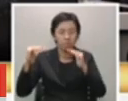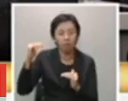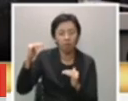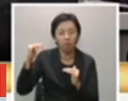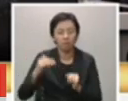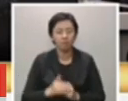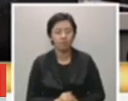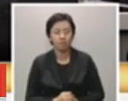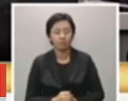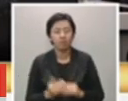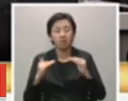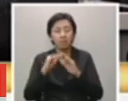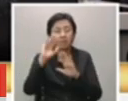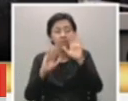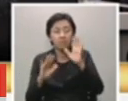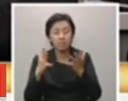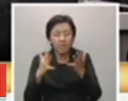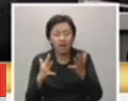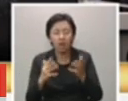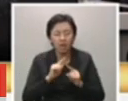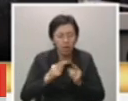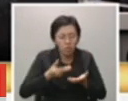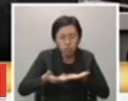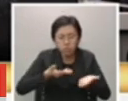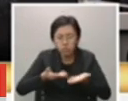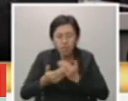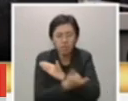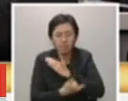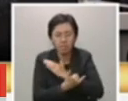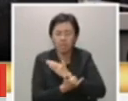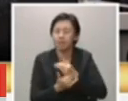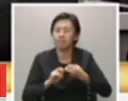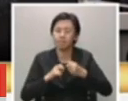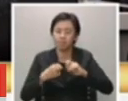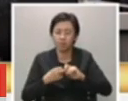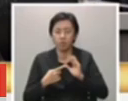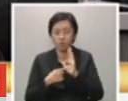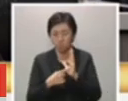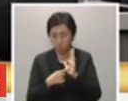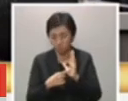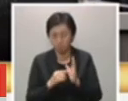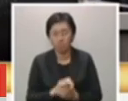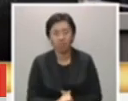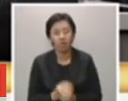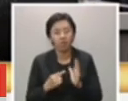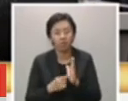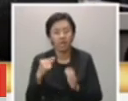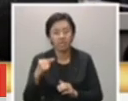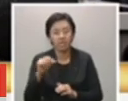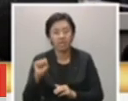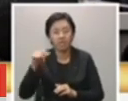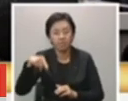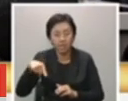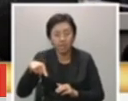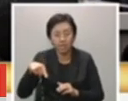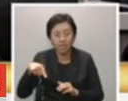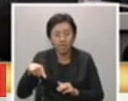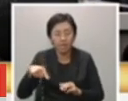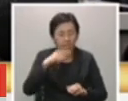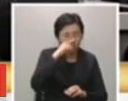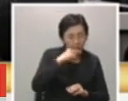ความไม่เป็นประชาธิปไตยยังทำให้การเจรจาความระหว่างประเทศเสียหายอีกเอายกตัวอย่างง่ายๆเรื่องของ GSP กับสหรัฐอเมริกา